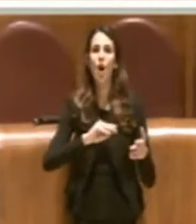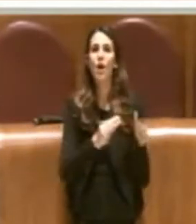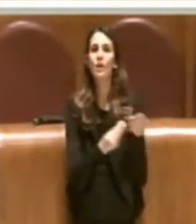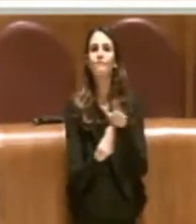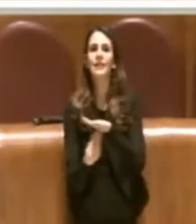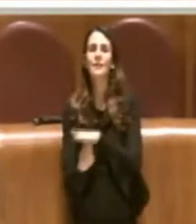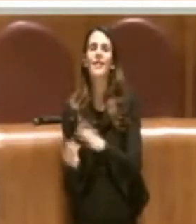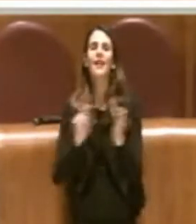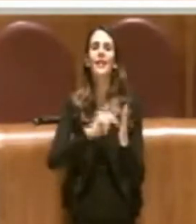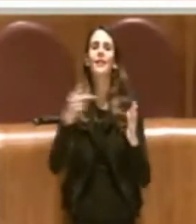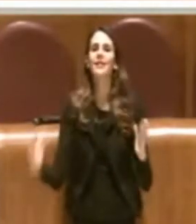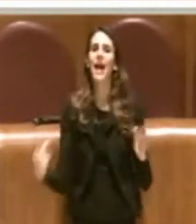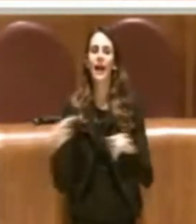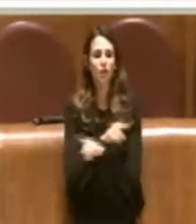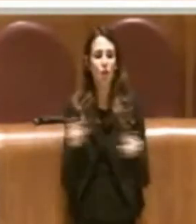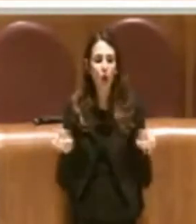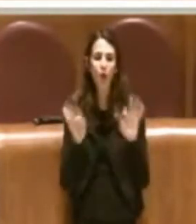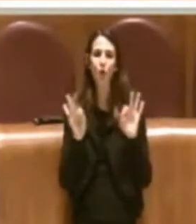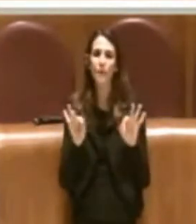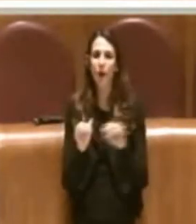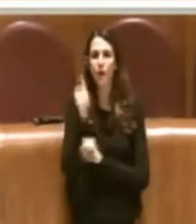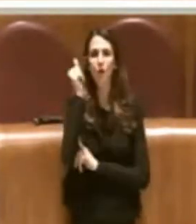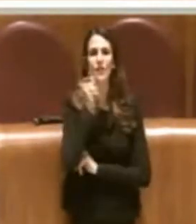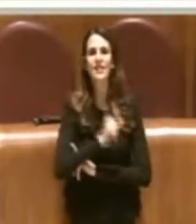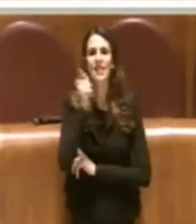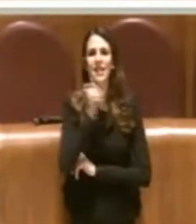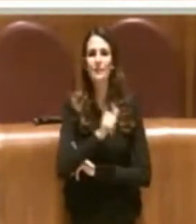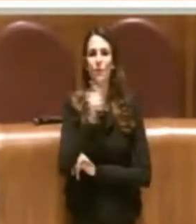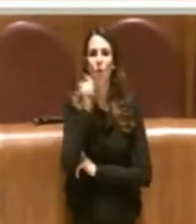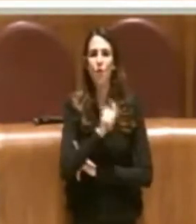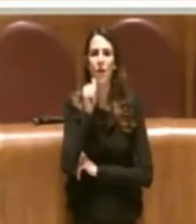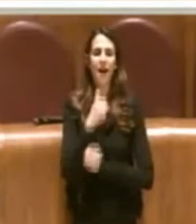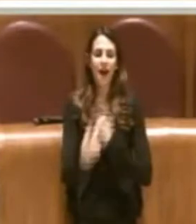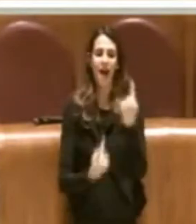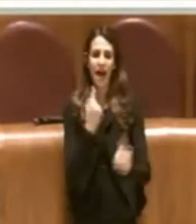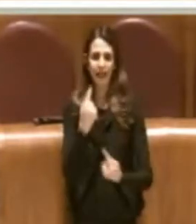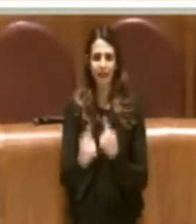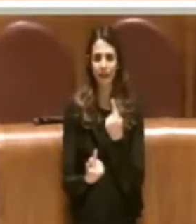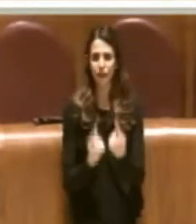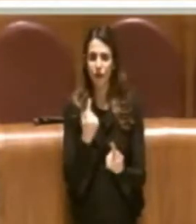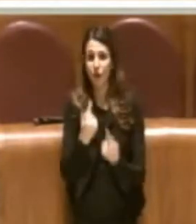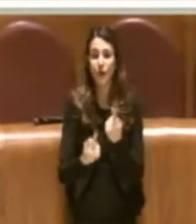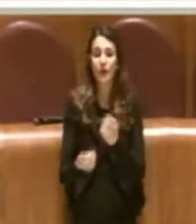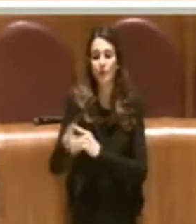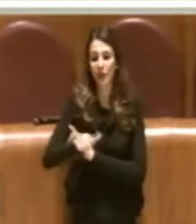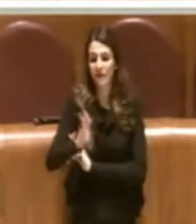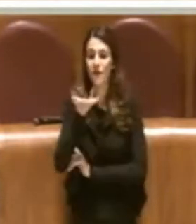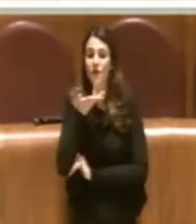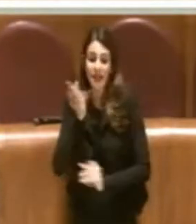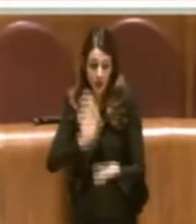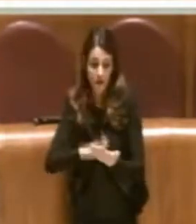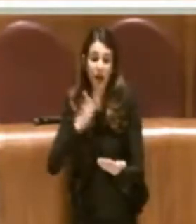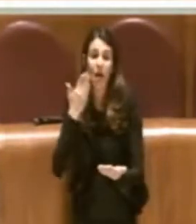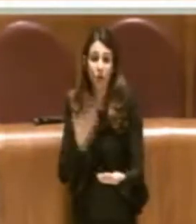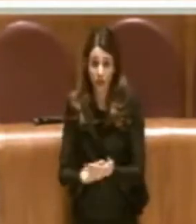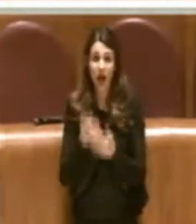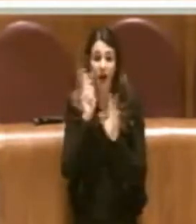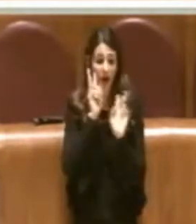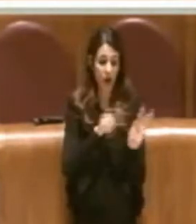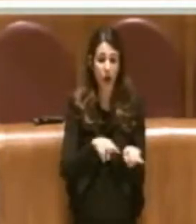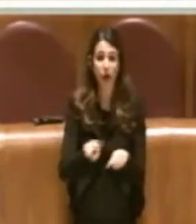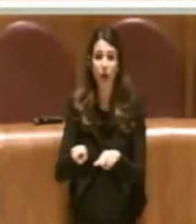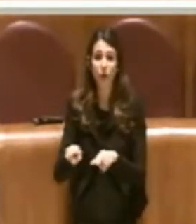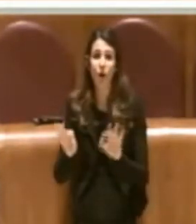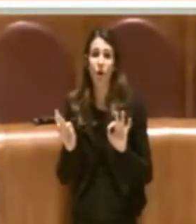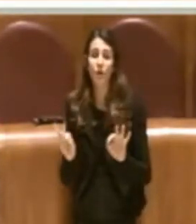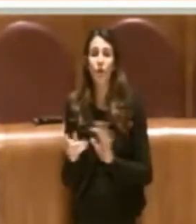hanno effettuato delle simulazioni per andare a valutare quale fosse poi l'effettivo impatto di questi